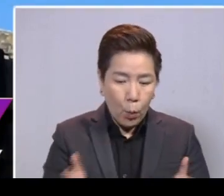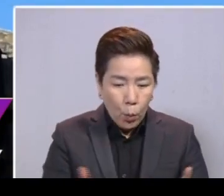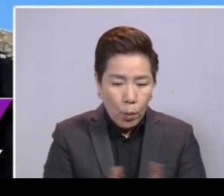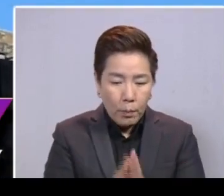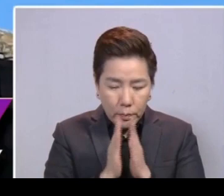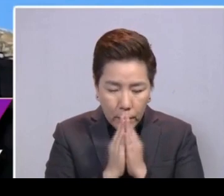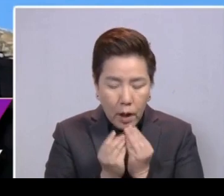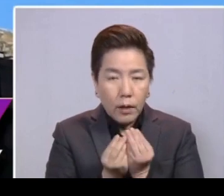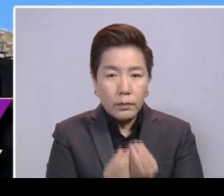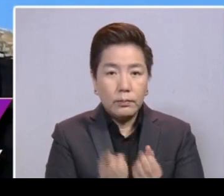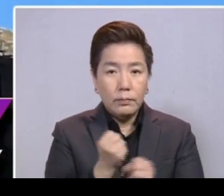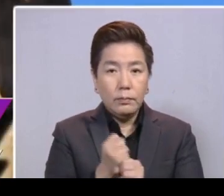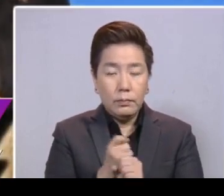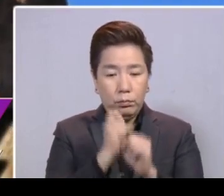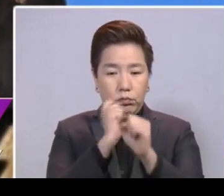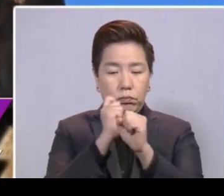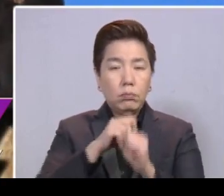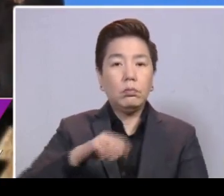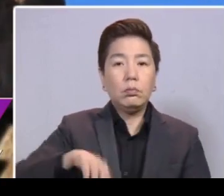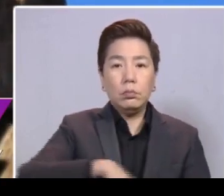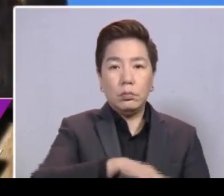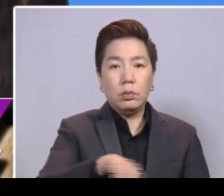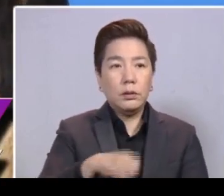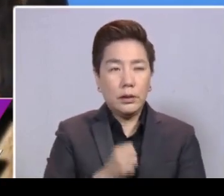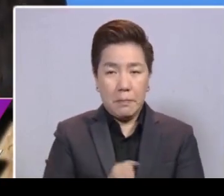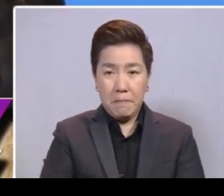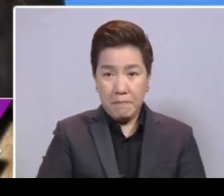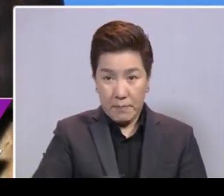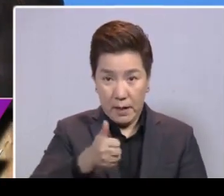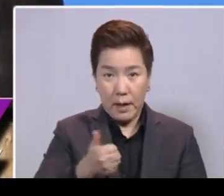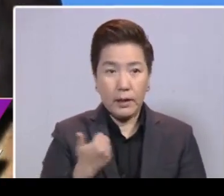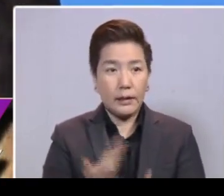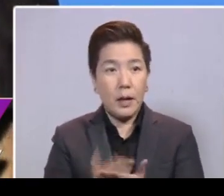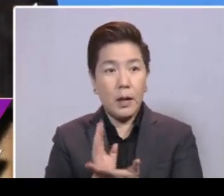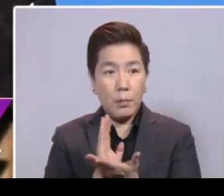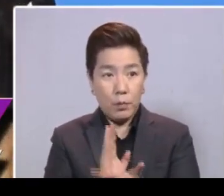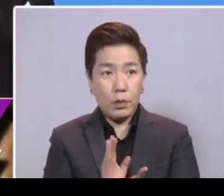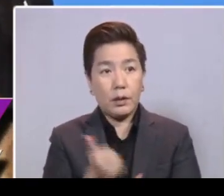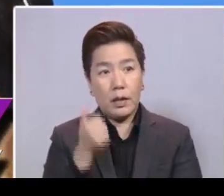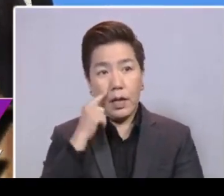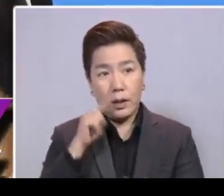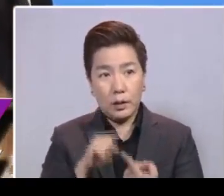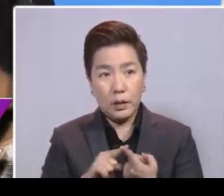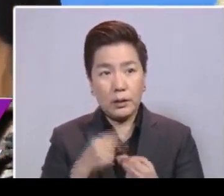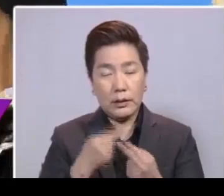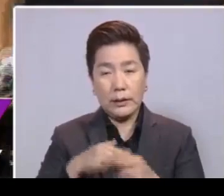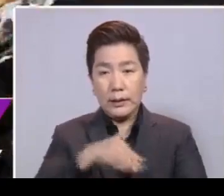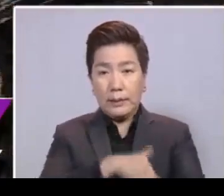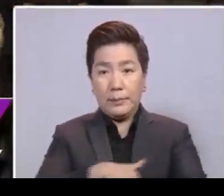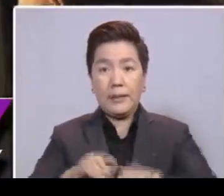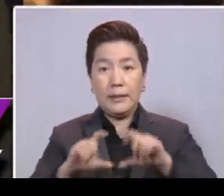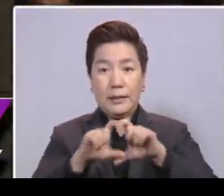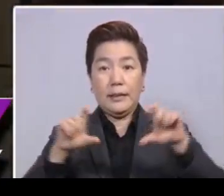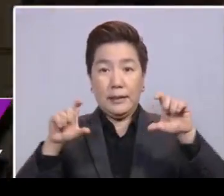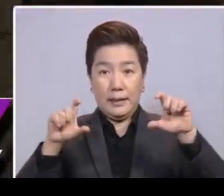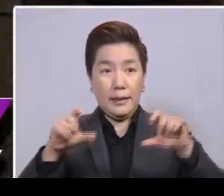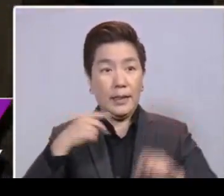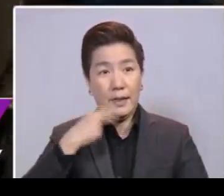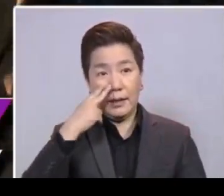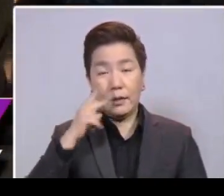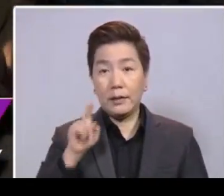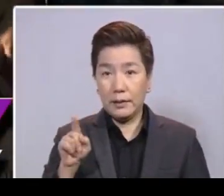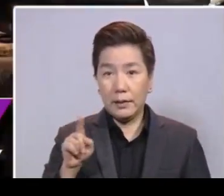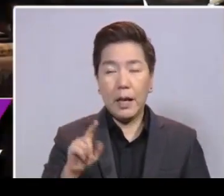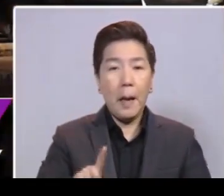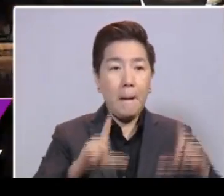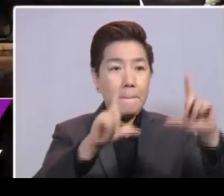ความอุปถัมภ์ในการที่จะบูรณะศาลาหอสวดมนต์นะครับโดยสามารถบริจาคได้ที่เลขที่บัญชีที่ขึ้นอยู่ที่หน้าจอนะครับถือว่าถ้าใครจดไม่ทัน